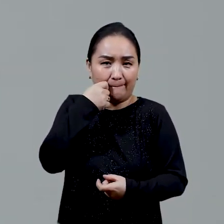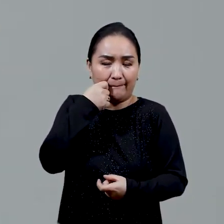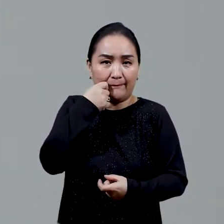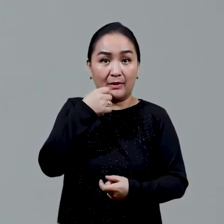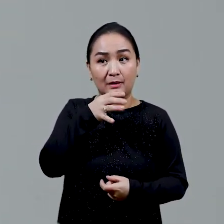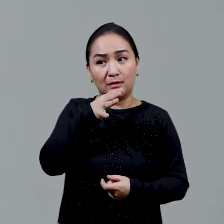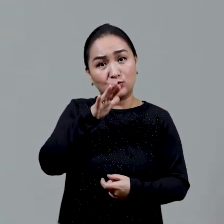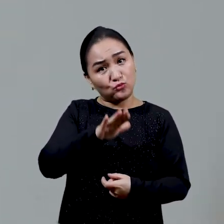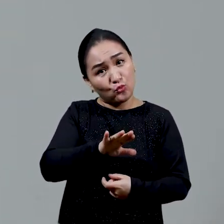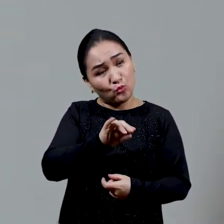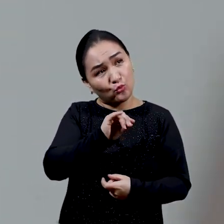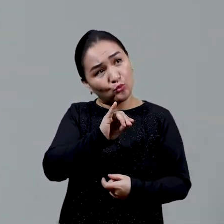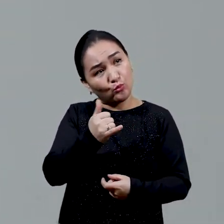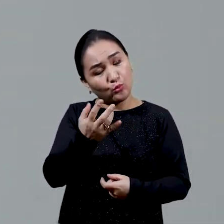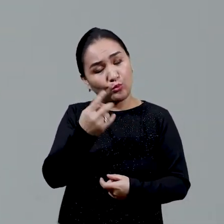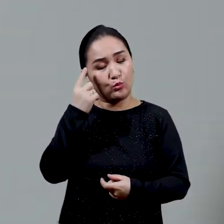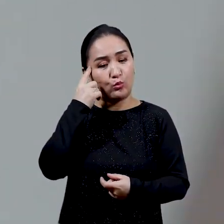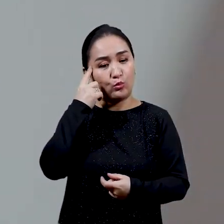Шүртгэр айгу жоохон байсан гэсэн үг юм байна.